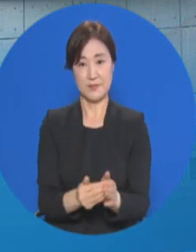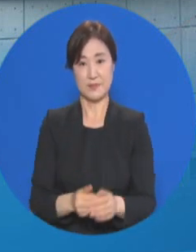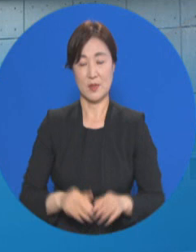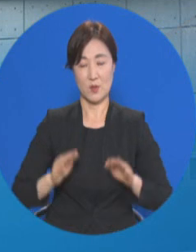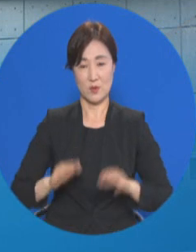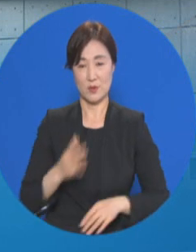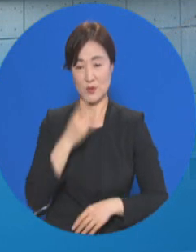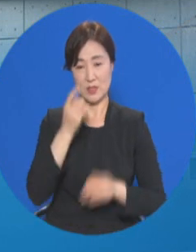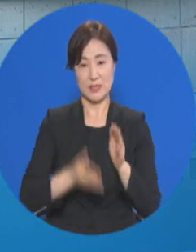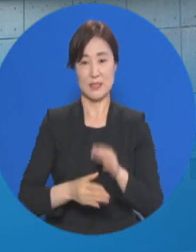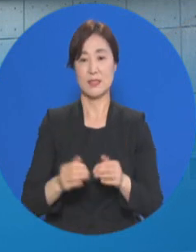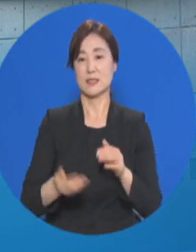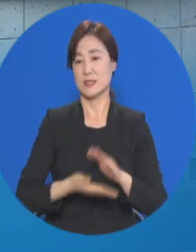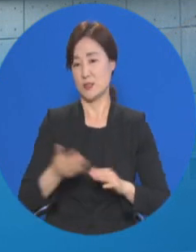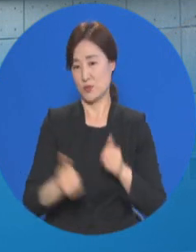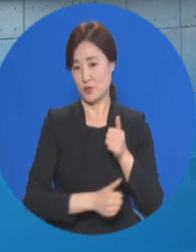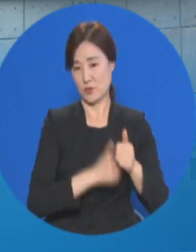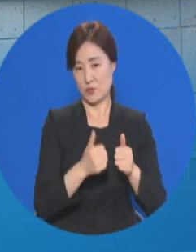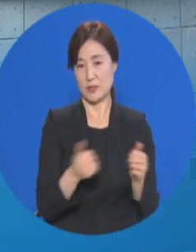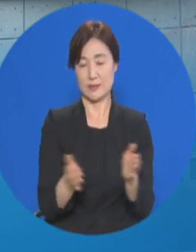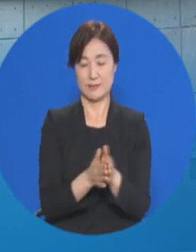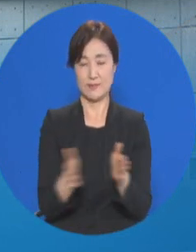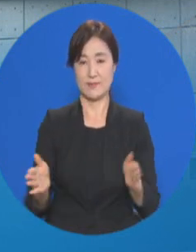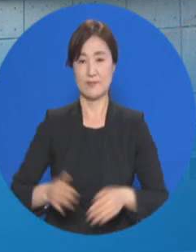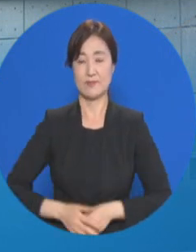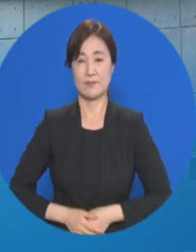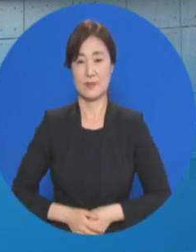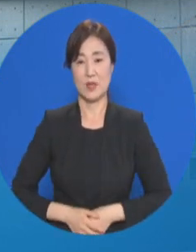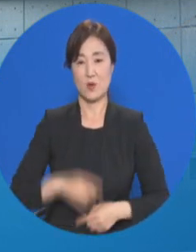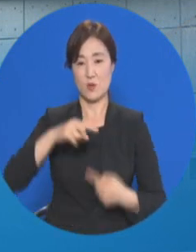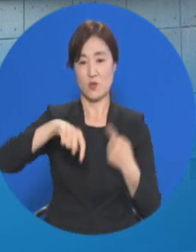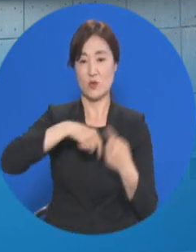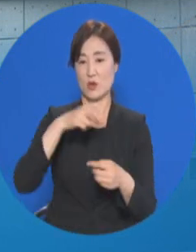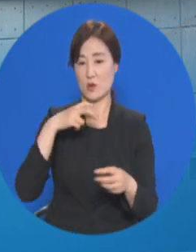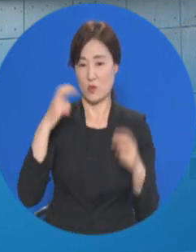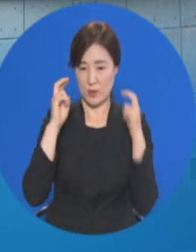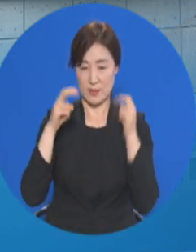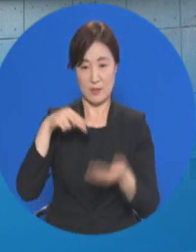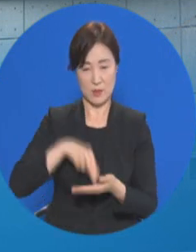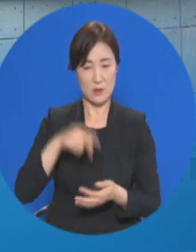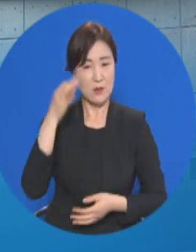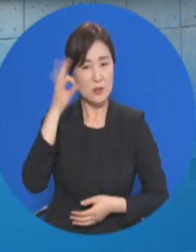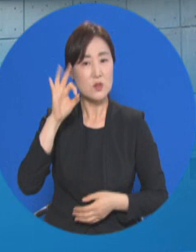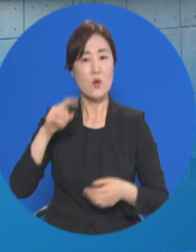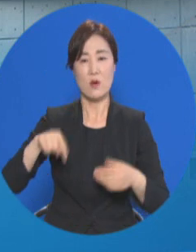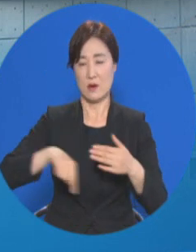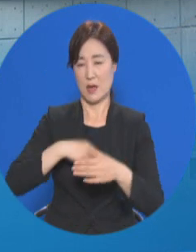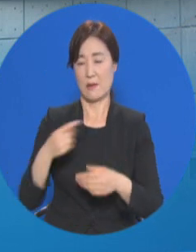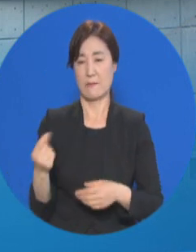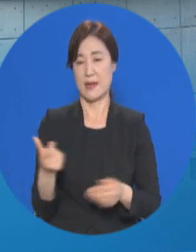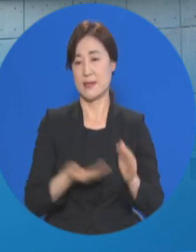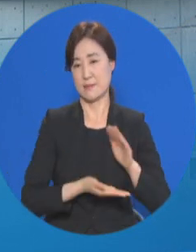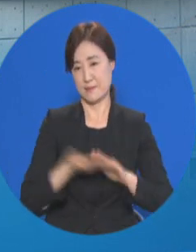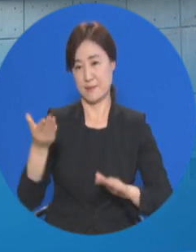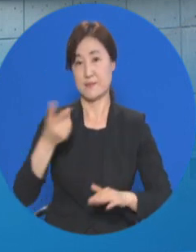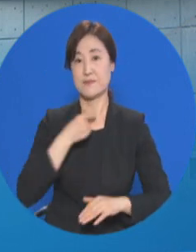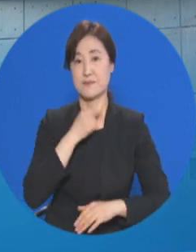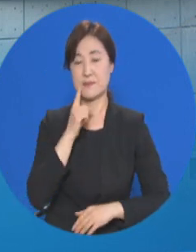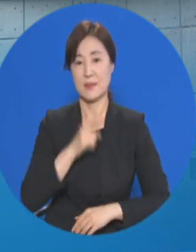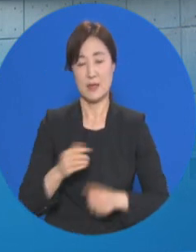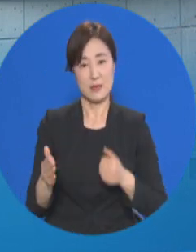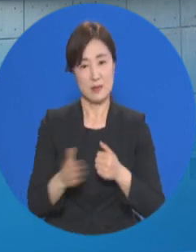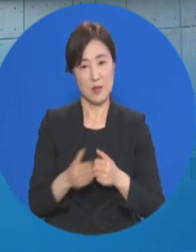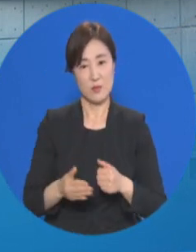순천시가 인수위원회를 출범하기로 했습니다. 운영사도 10개월 이내에 가능한 빨리 이전하겠다는 입장을 밝혀